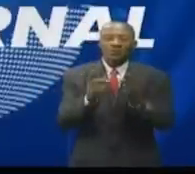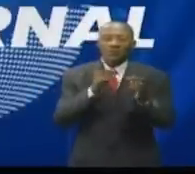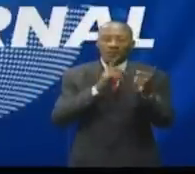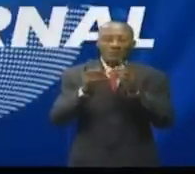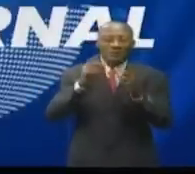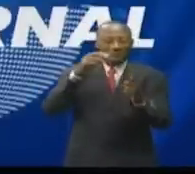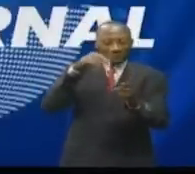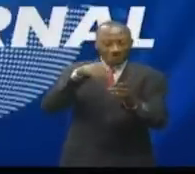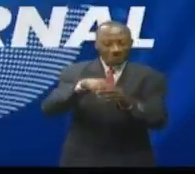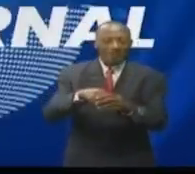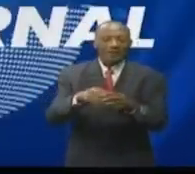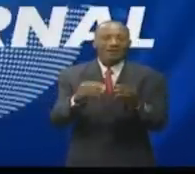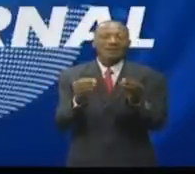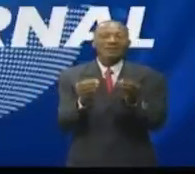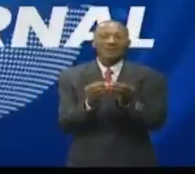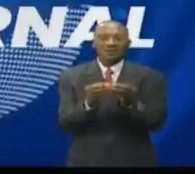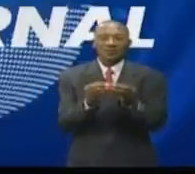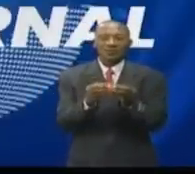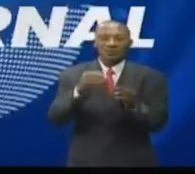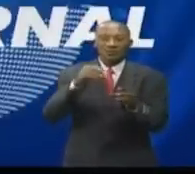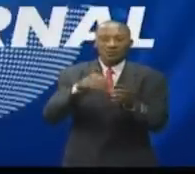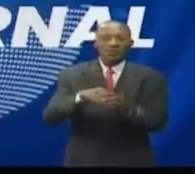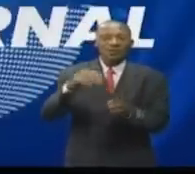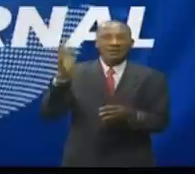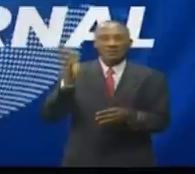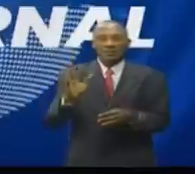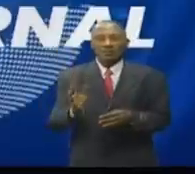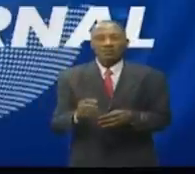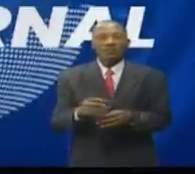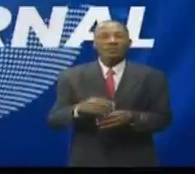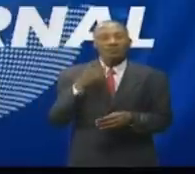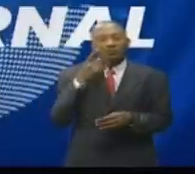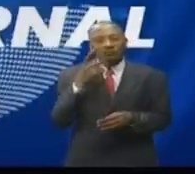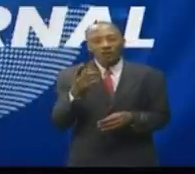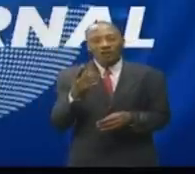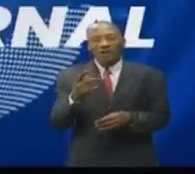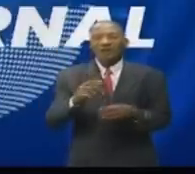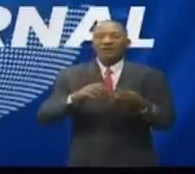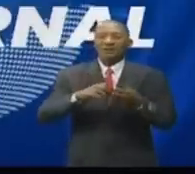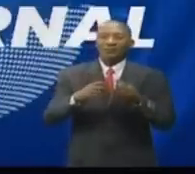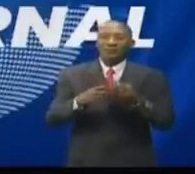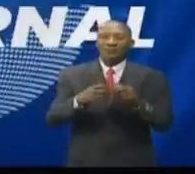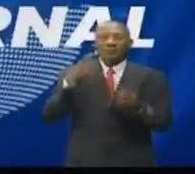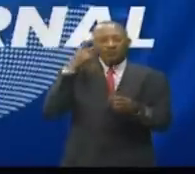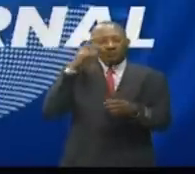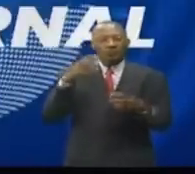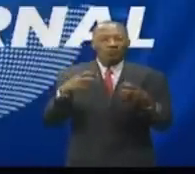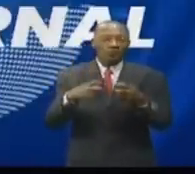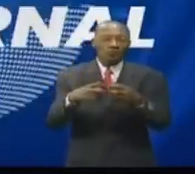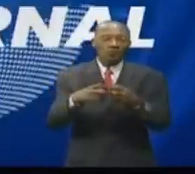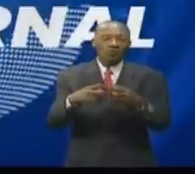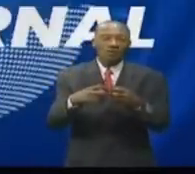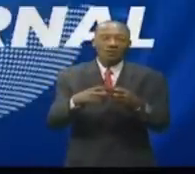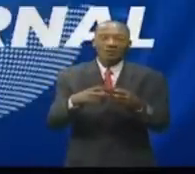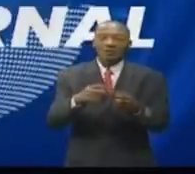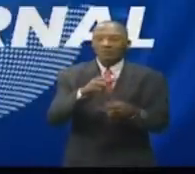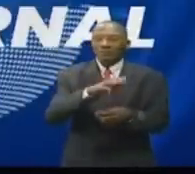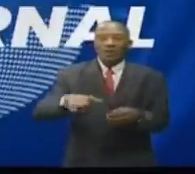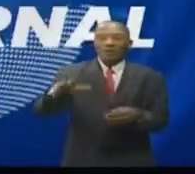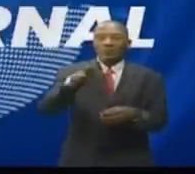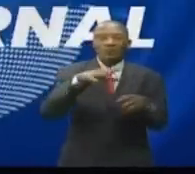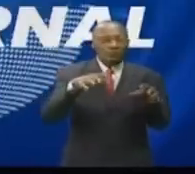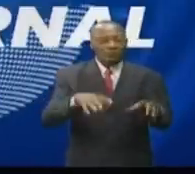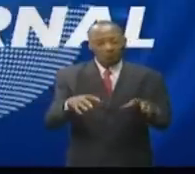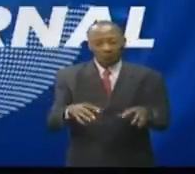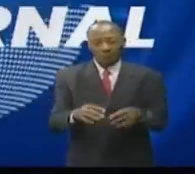cette province et notre bon moyen de stockage de l'électricité serait l'usage de l'hydrogène. L'essentiel dans ces reportages,